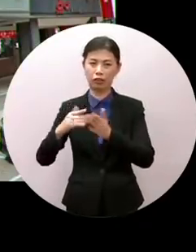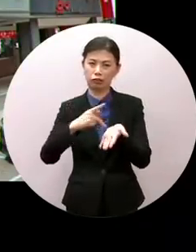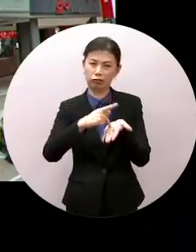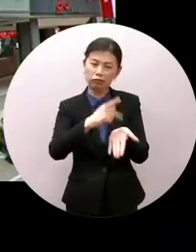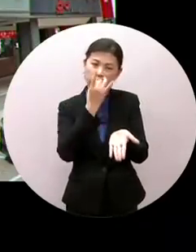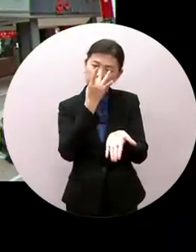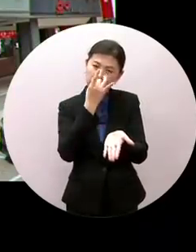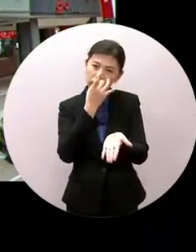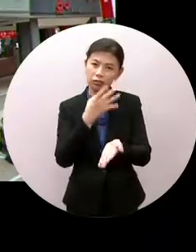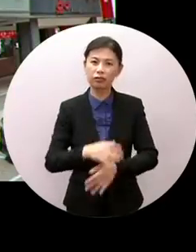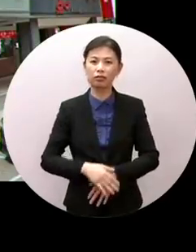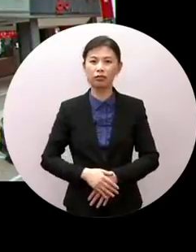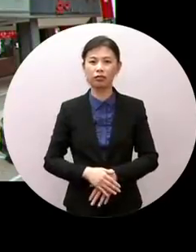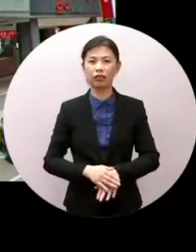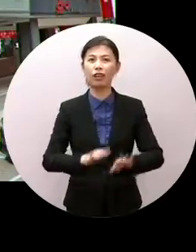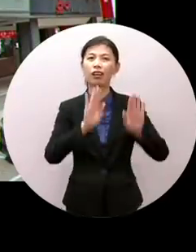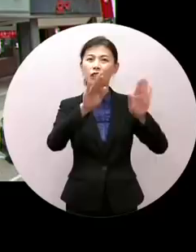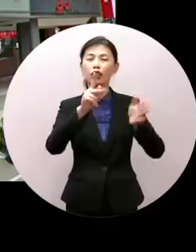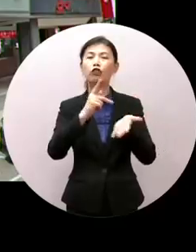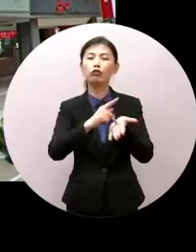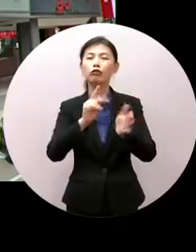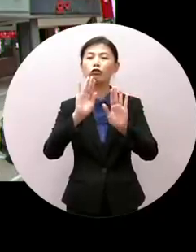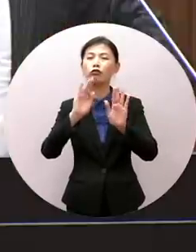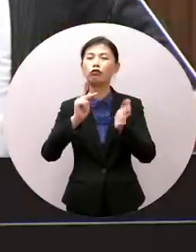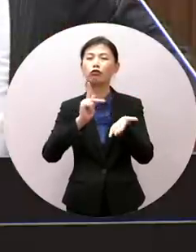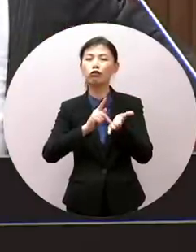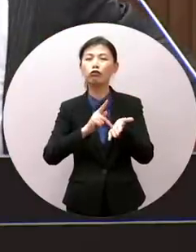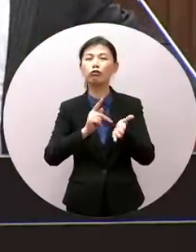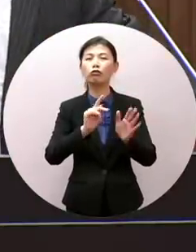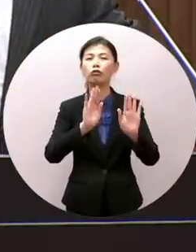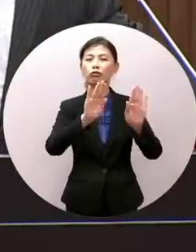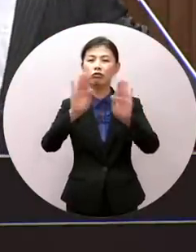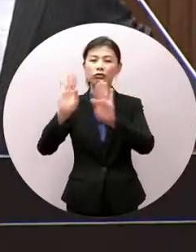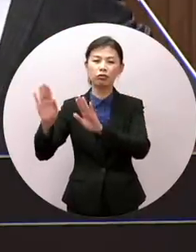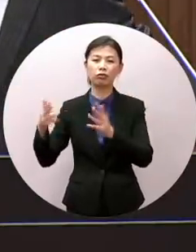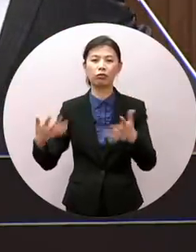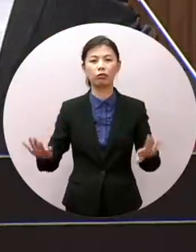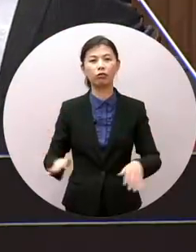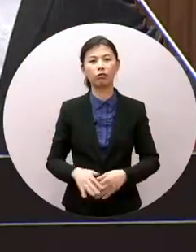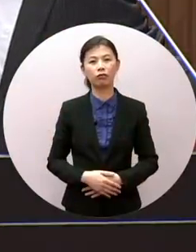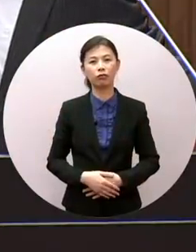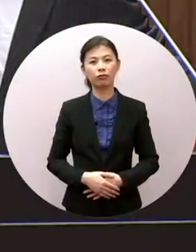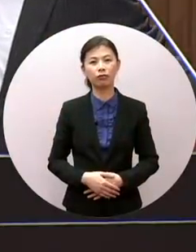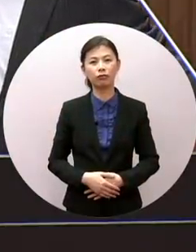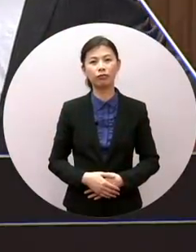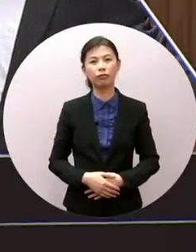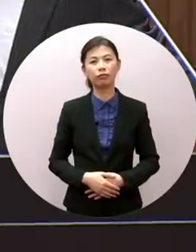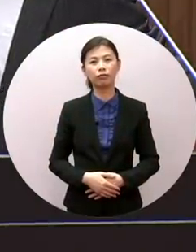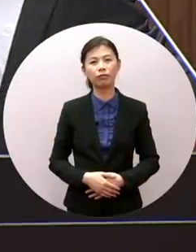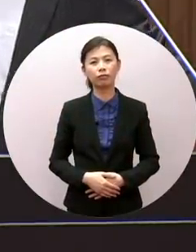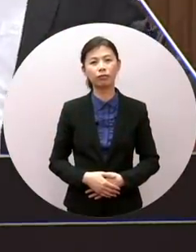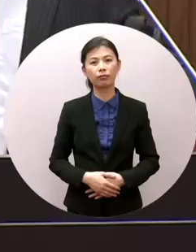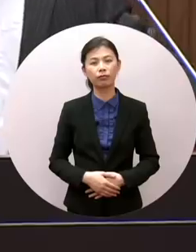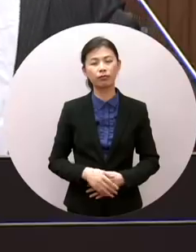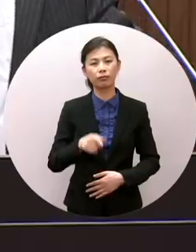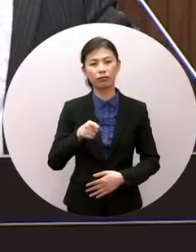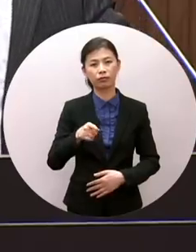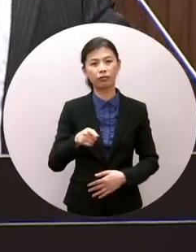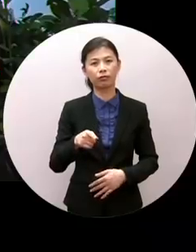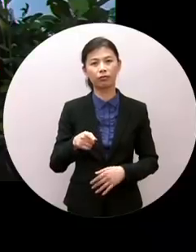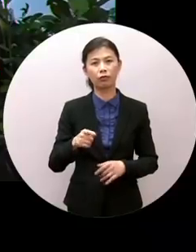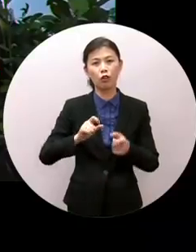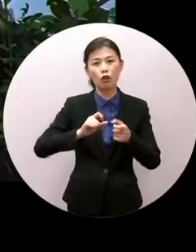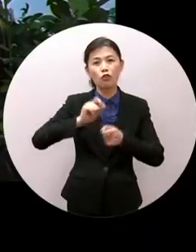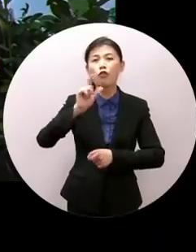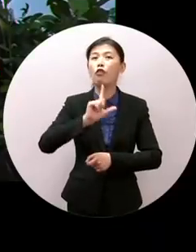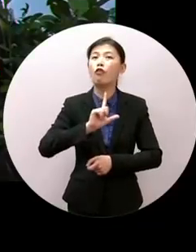去，所以到处都贴租租租租租。那问题在哪里？来，我们来看下一页。这个是非常出名的永